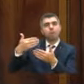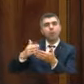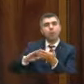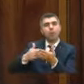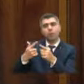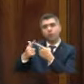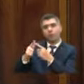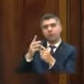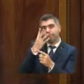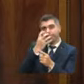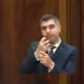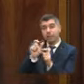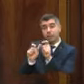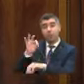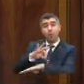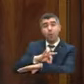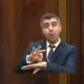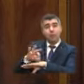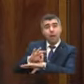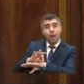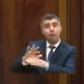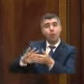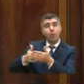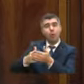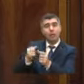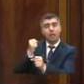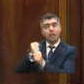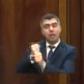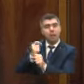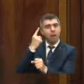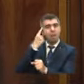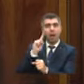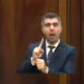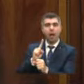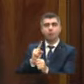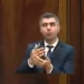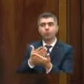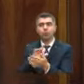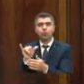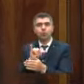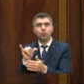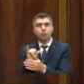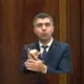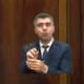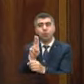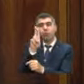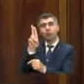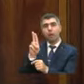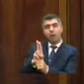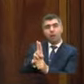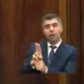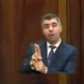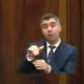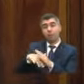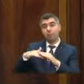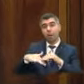القلق وتيهان الموظفين والعاملين والمتعاملين مركزيا وجهويا مع القطاع، كما هو مصير المساءلة السياسية لنا كنواب الأمة